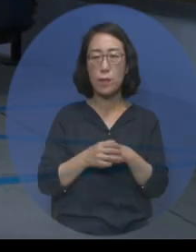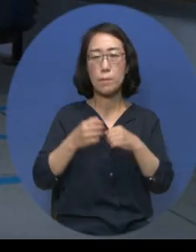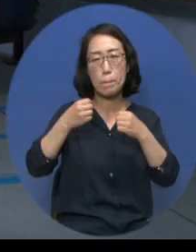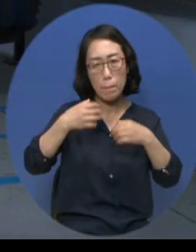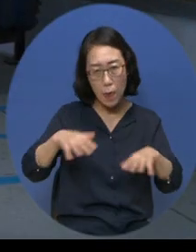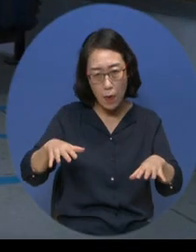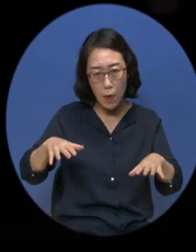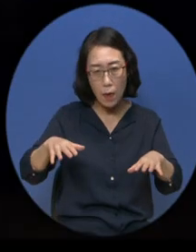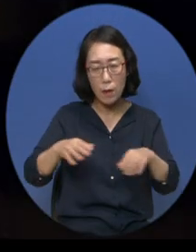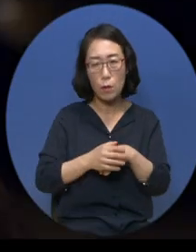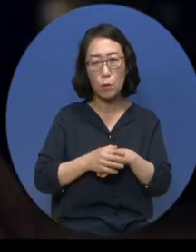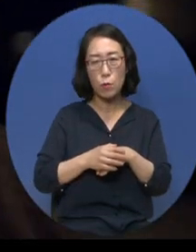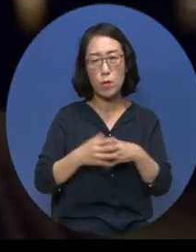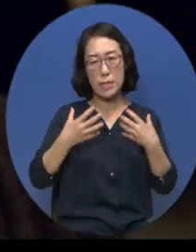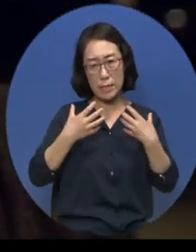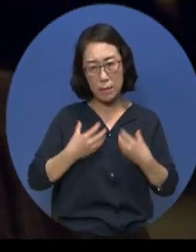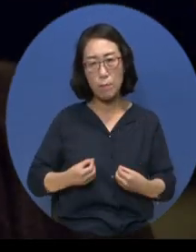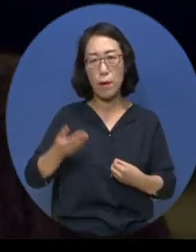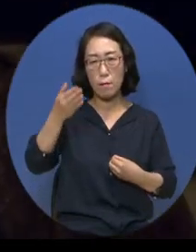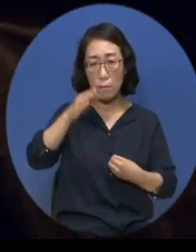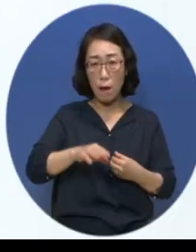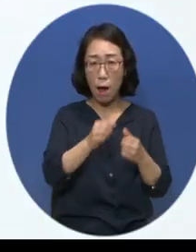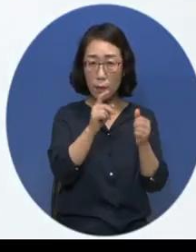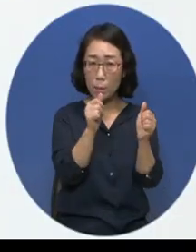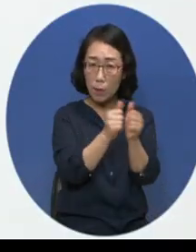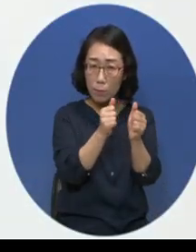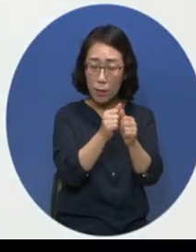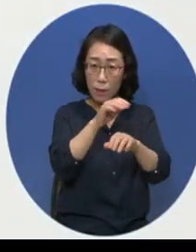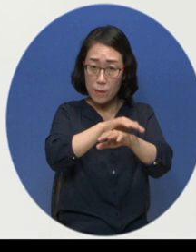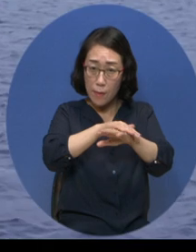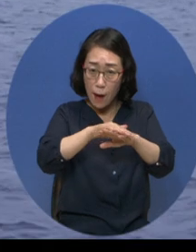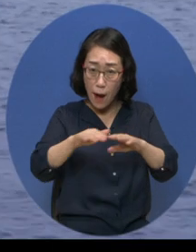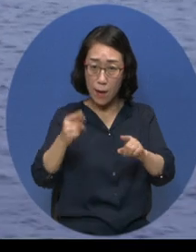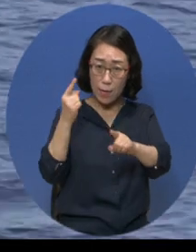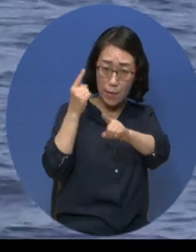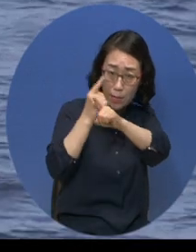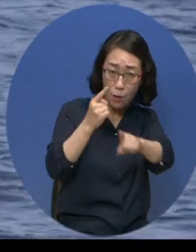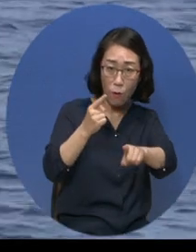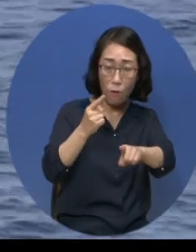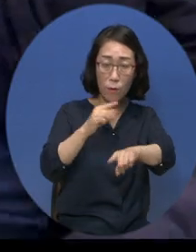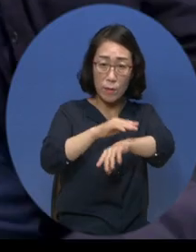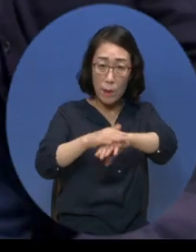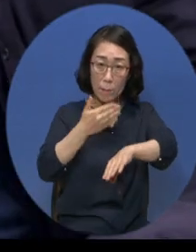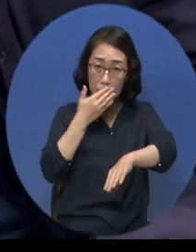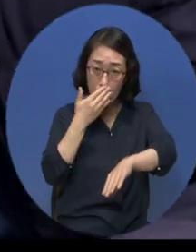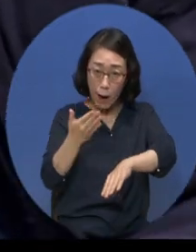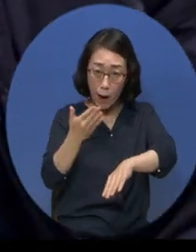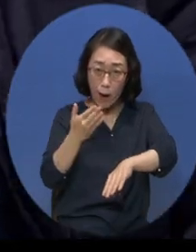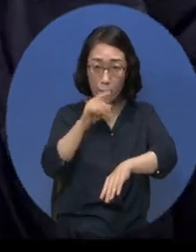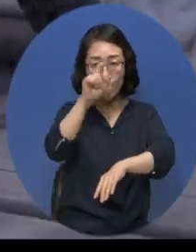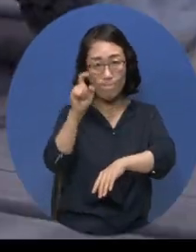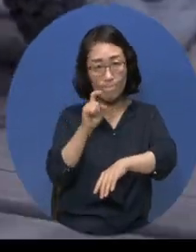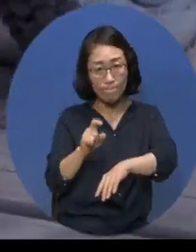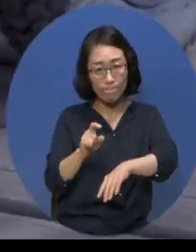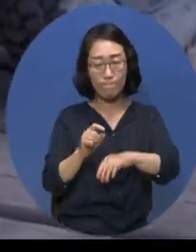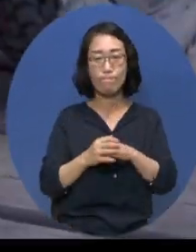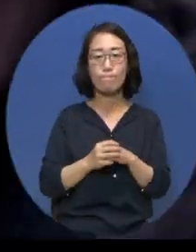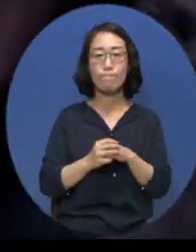무기력함과 시리에 빠진 아담은 과연 이 시련을 무사히 이겨낼 수 있을까요?